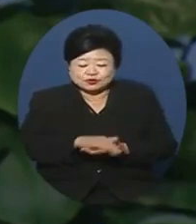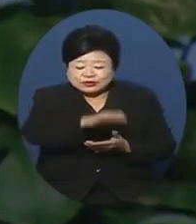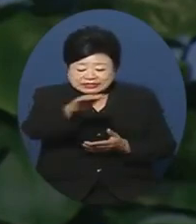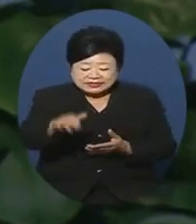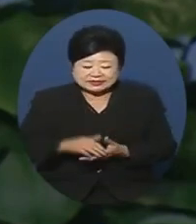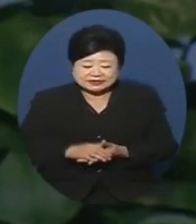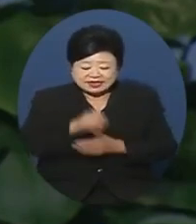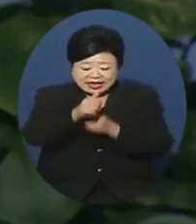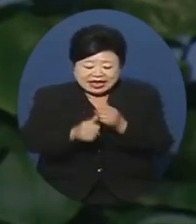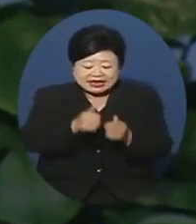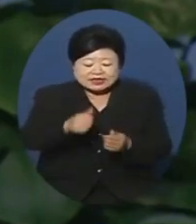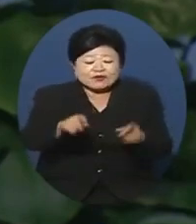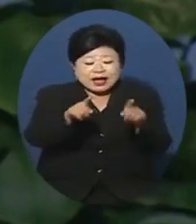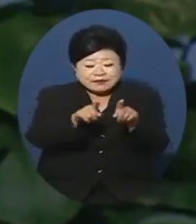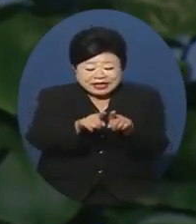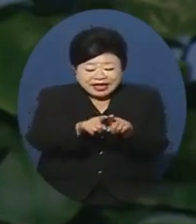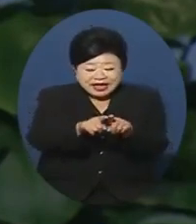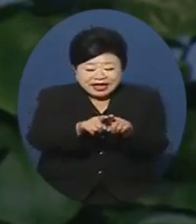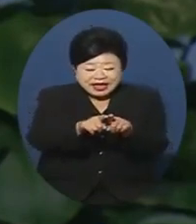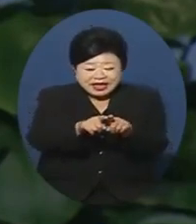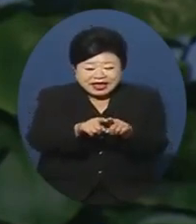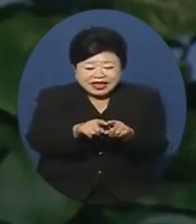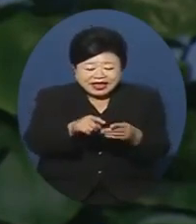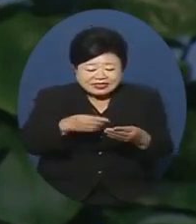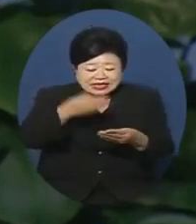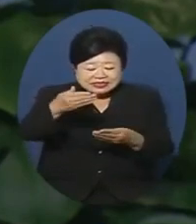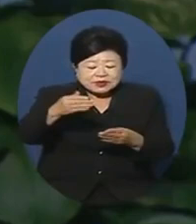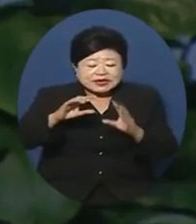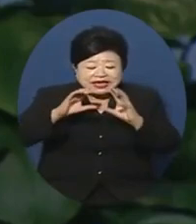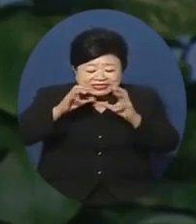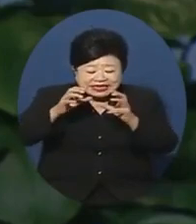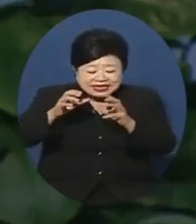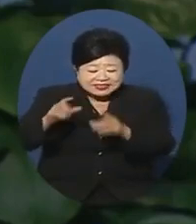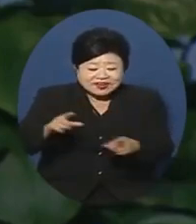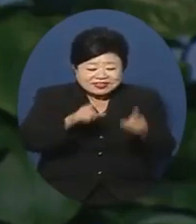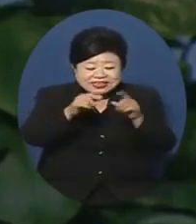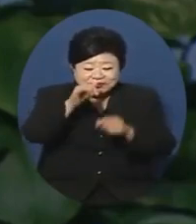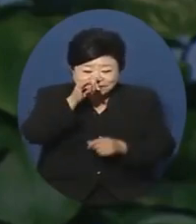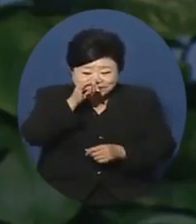우리는 하나님과 더불어 4차원의 세계 속에서 살고